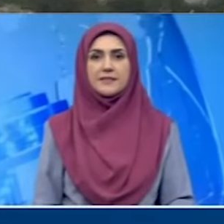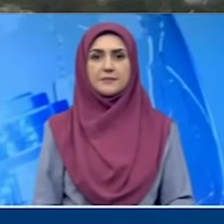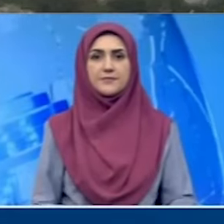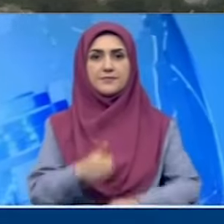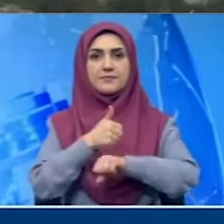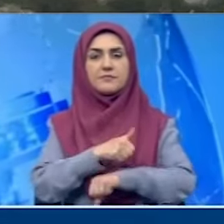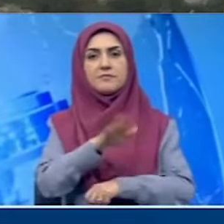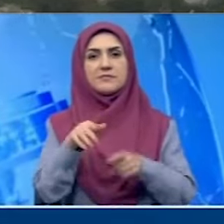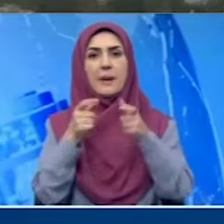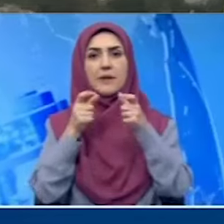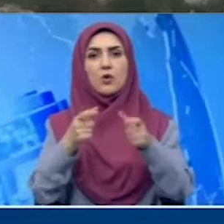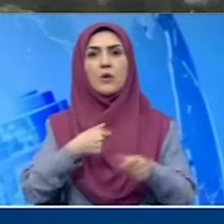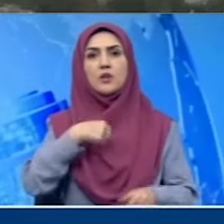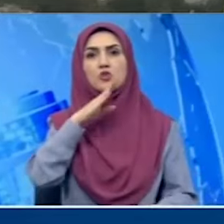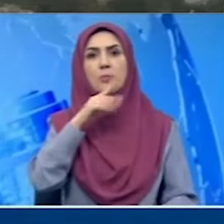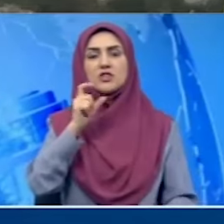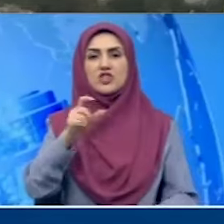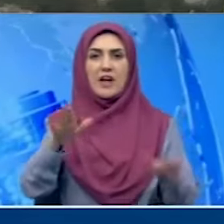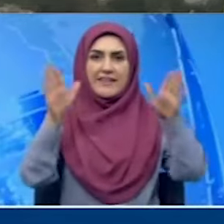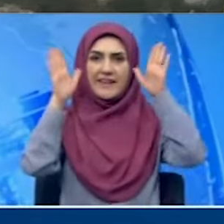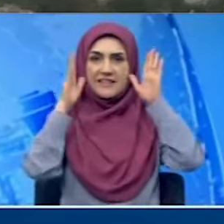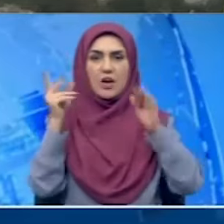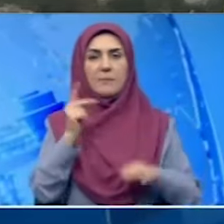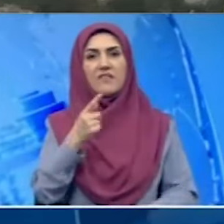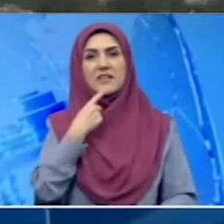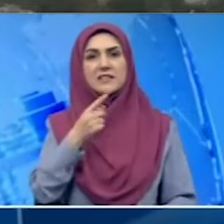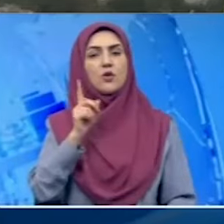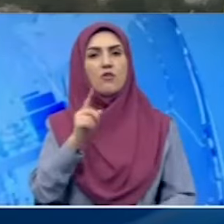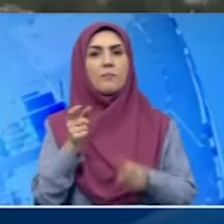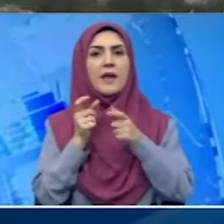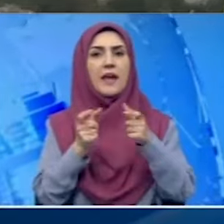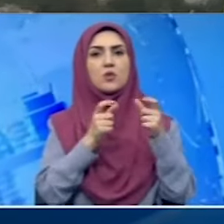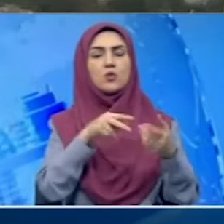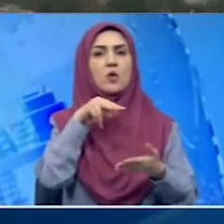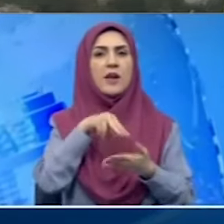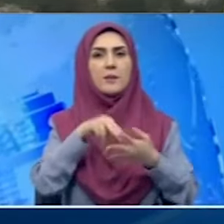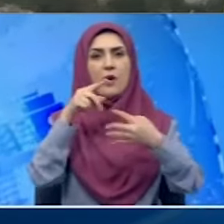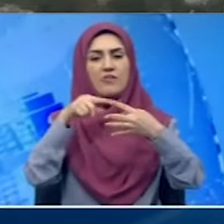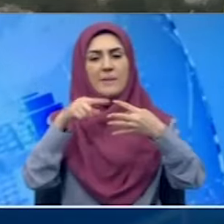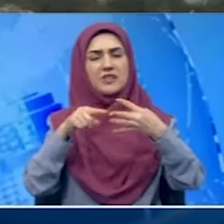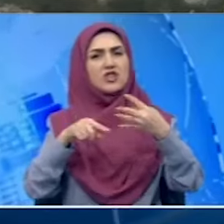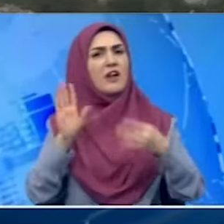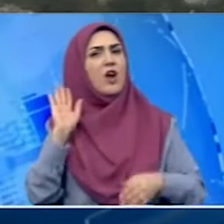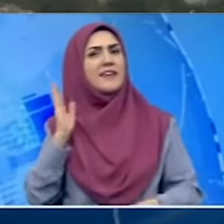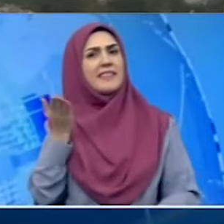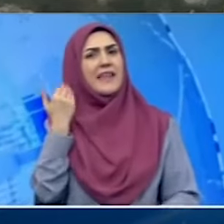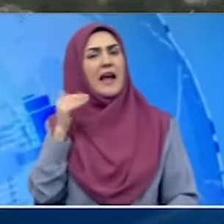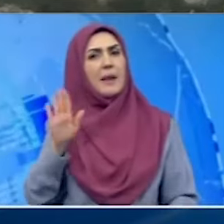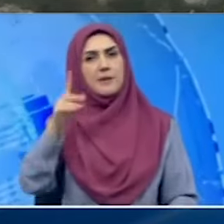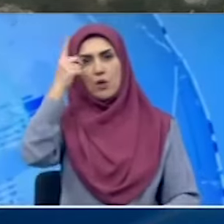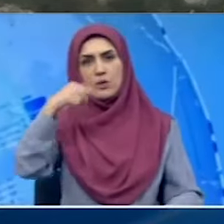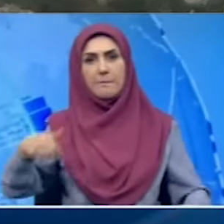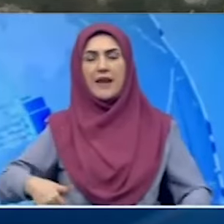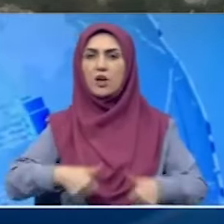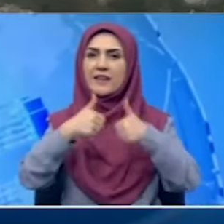خروج کامل نظامیان صهیونیست از نوار غزه، بازسازی این باریکه و آزادسازی اسیران تاکید کرد. زیاد نخاله